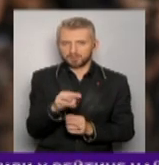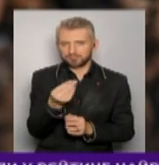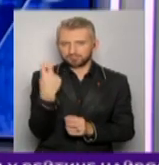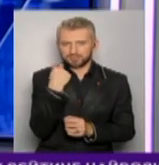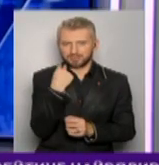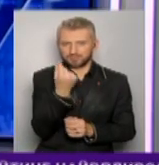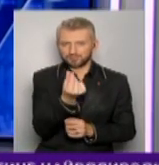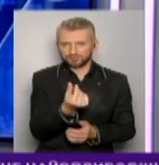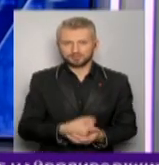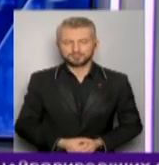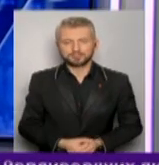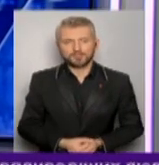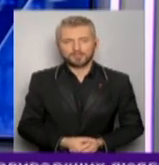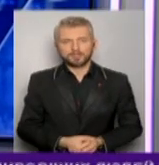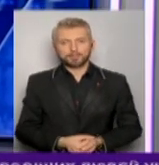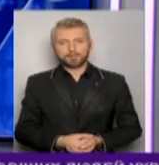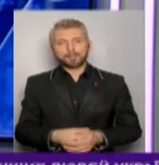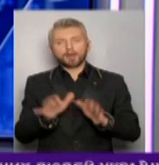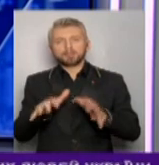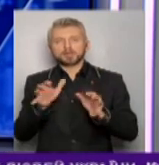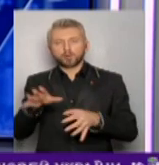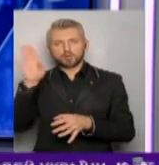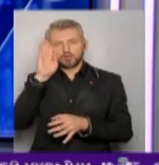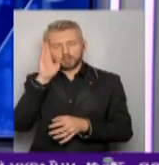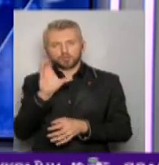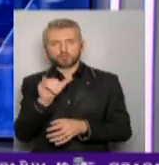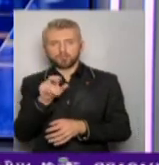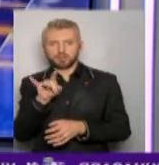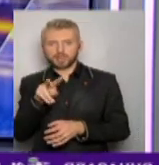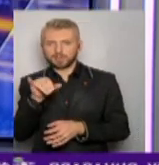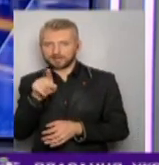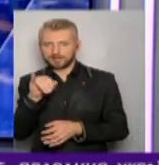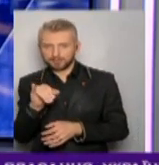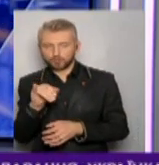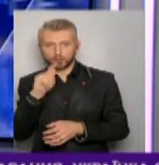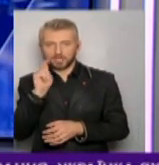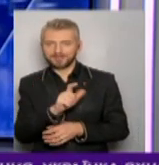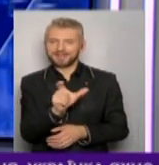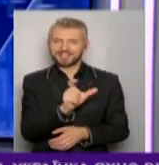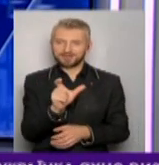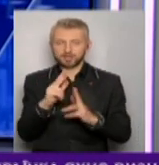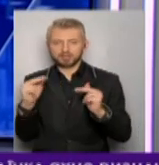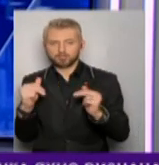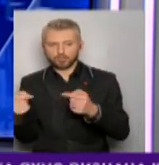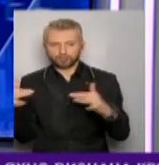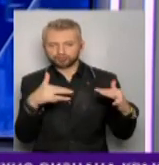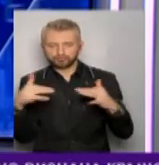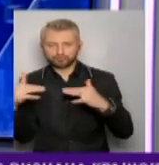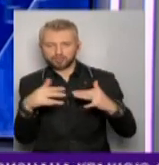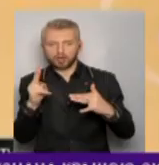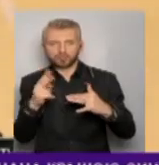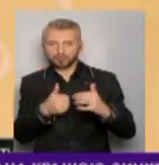стерлінгів. А у баскетбольній чоловічій суперлізі України «Хімік» і «Дніпро» визначали, хто захопить лідерство